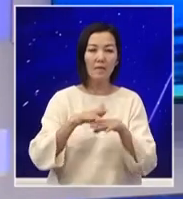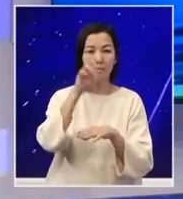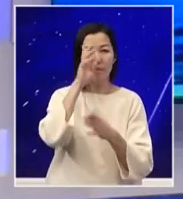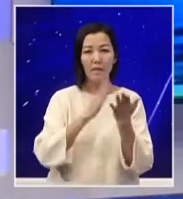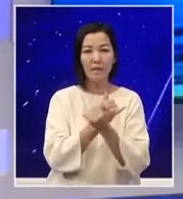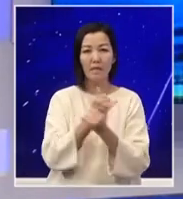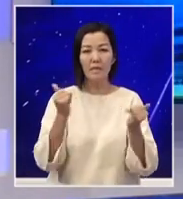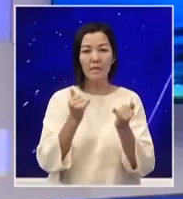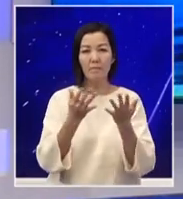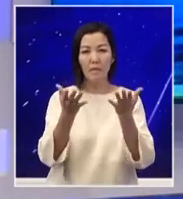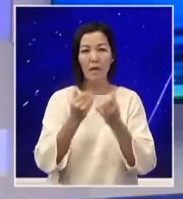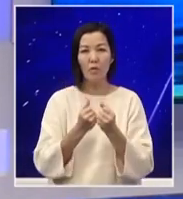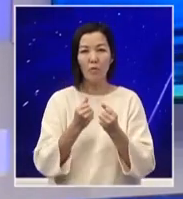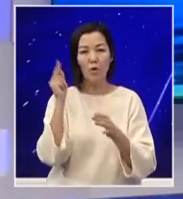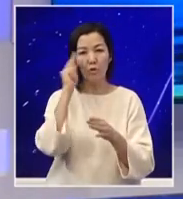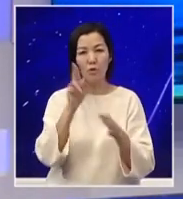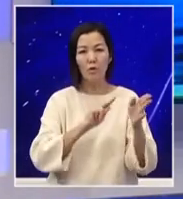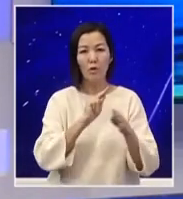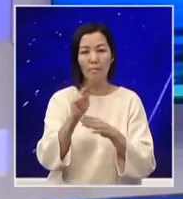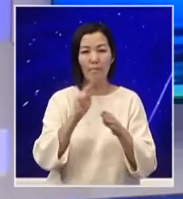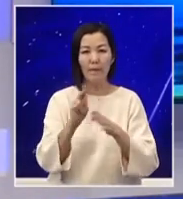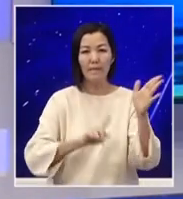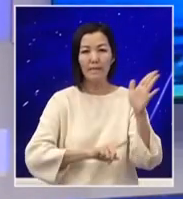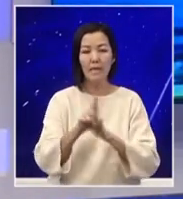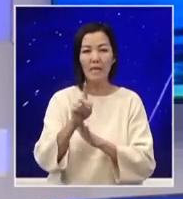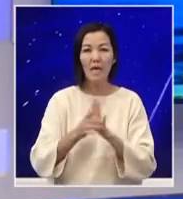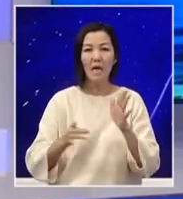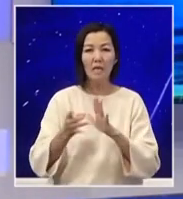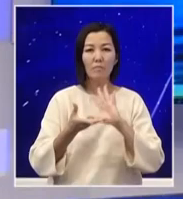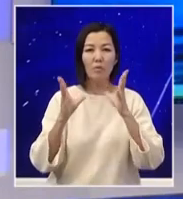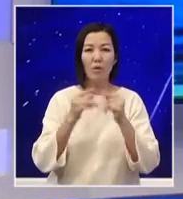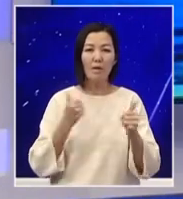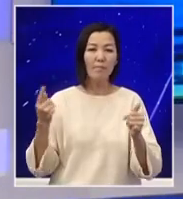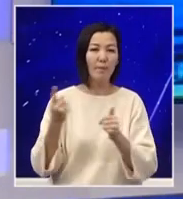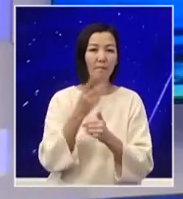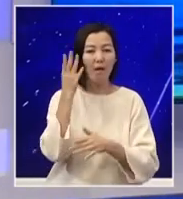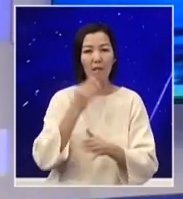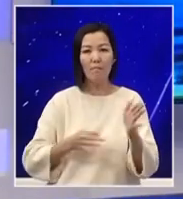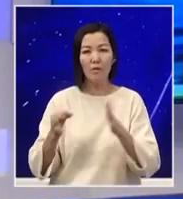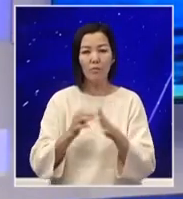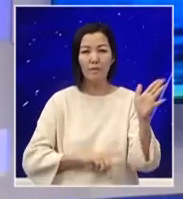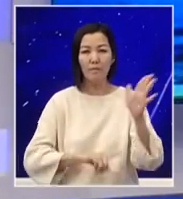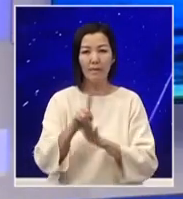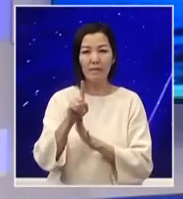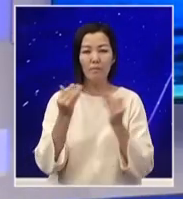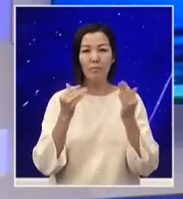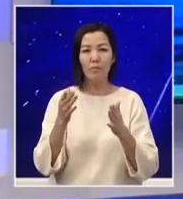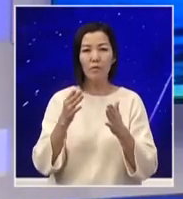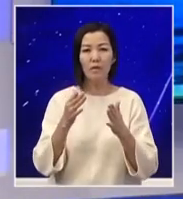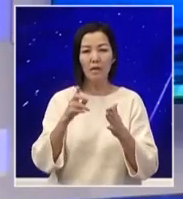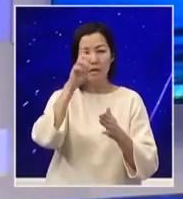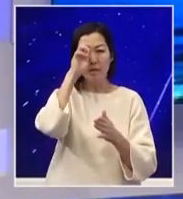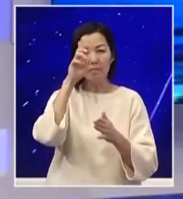қызметтерді онлайн режимде алуға үйрете бастады. Игілікті іс республика бойынша алғаш болып Алматы облысында қолға алынып отыр. Бүгінде